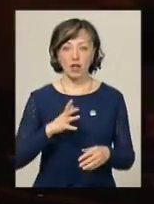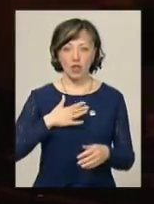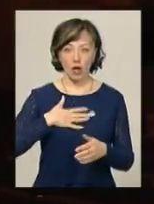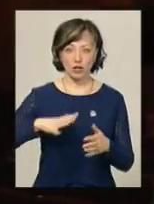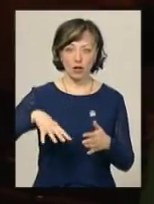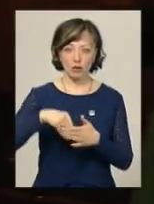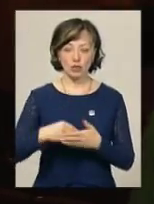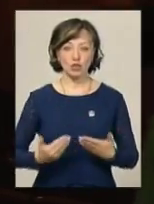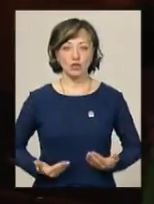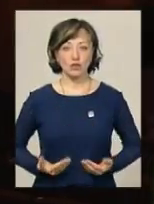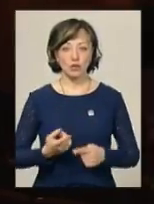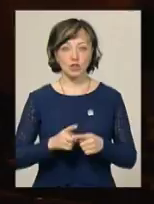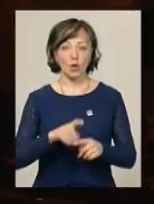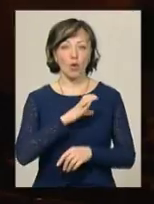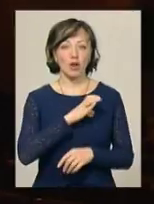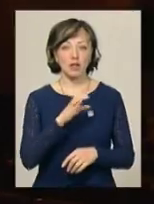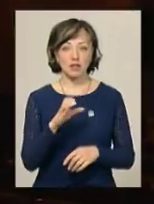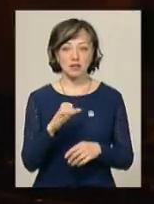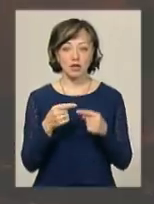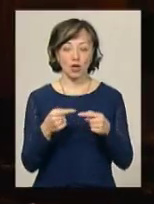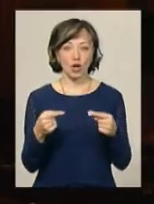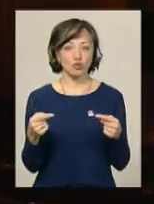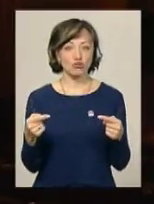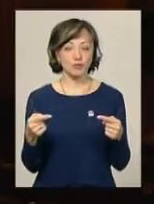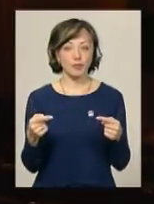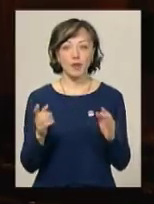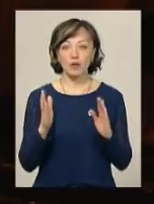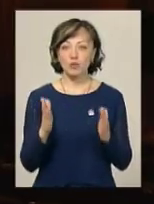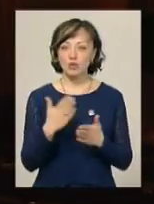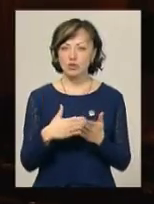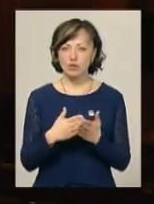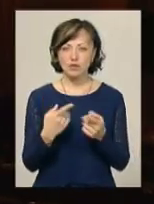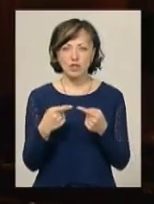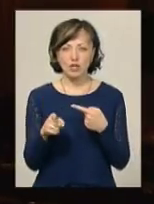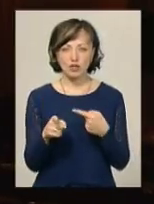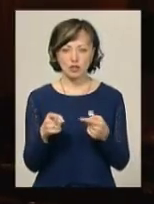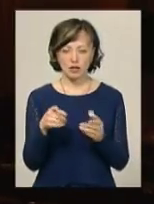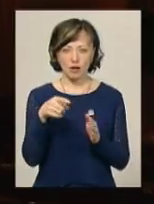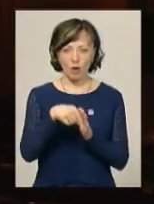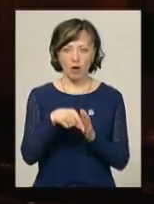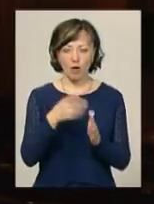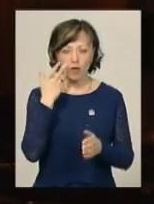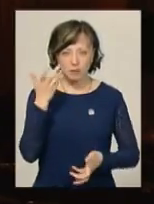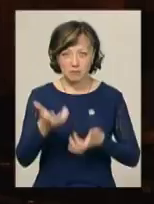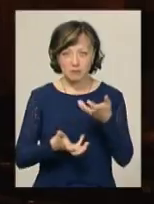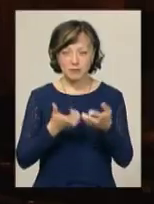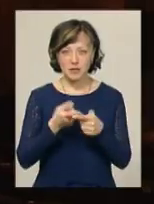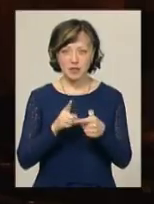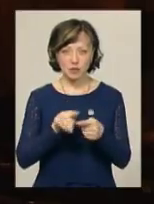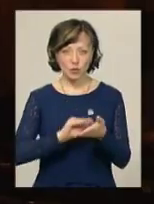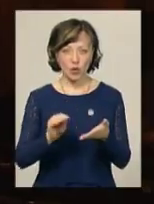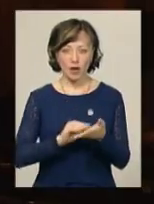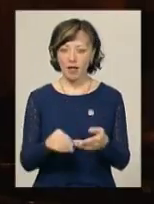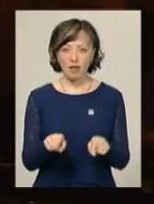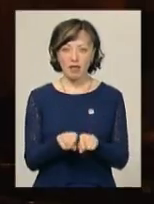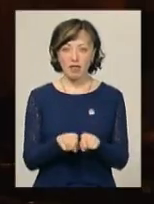рахунок існують оці олігархічні якісь речі, буде зовсім інший окрас. Коли ми копнули цю річ, не